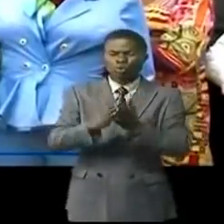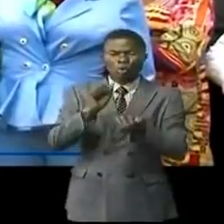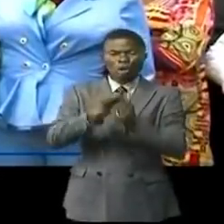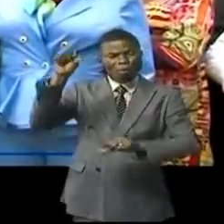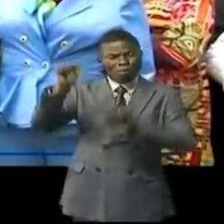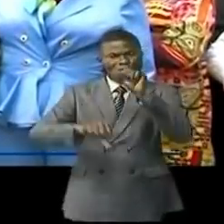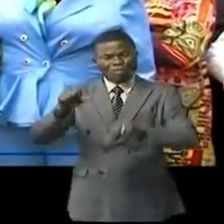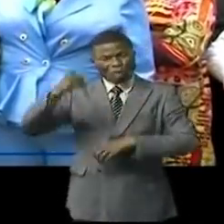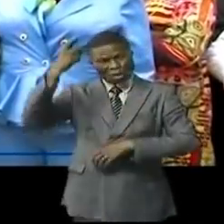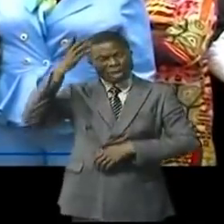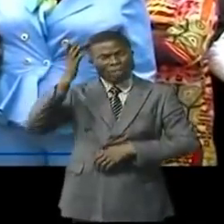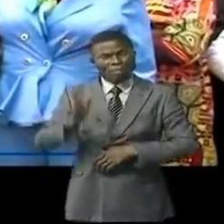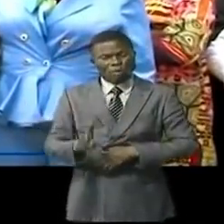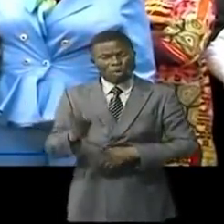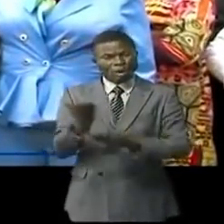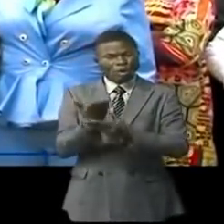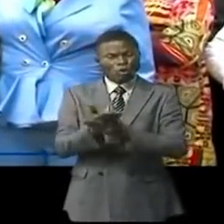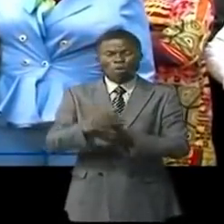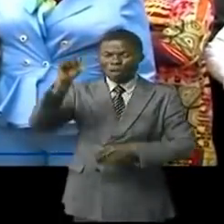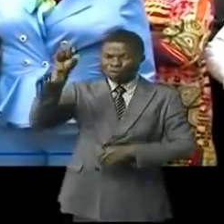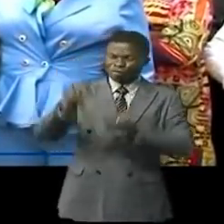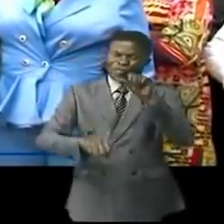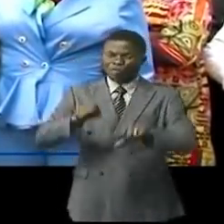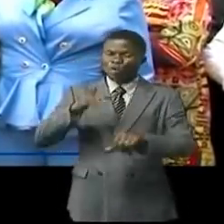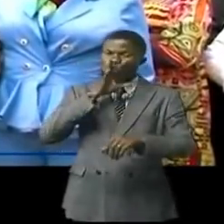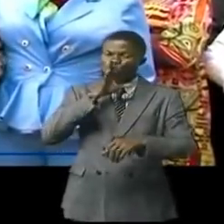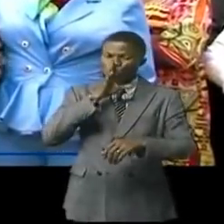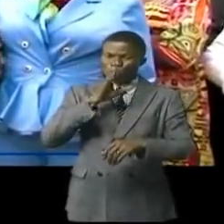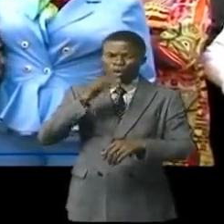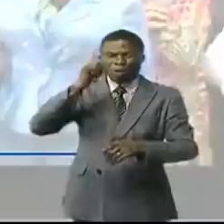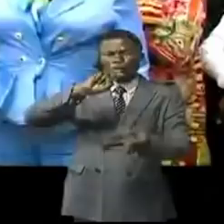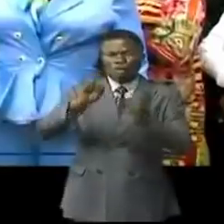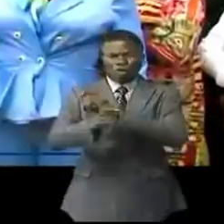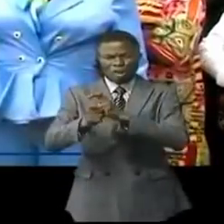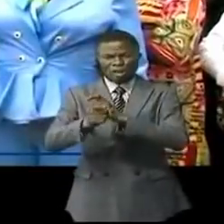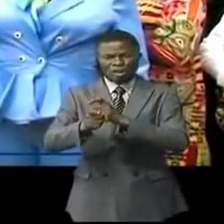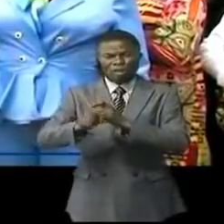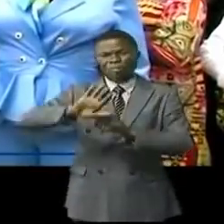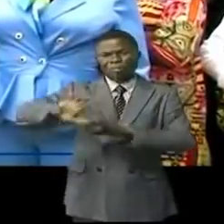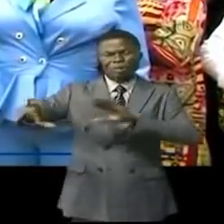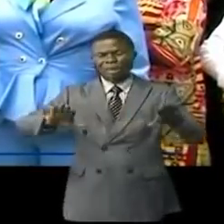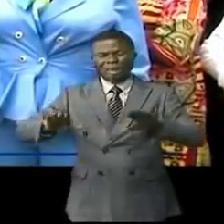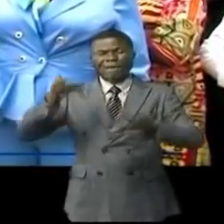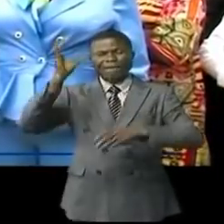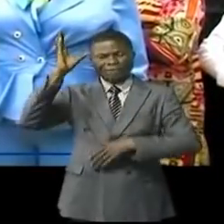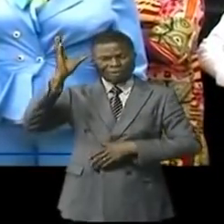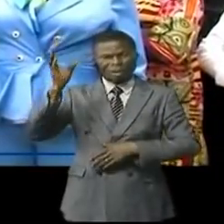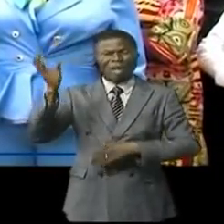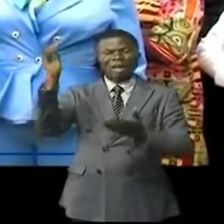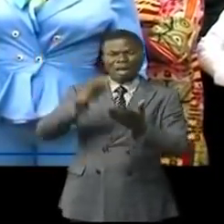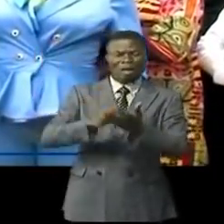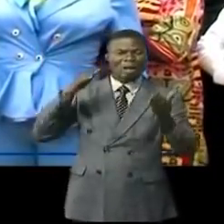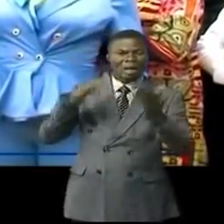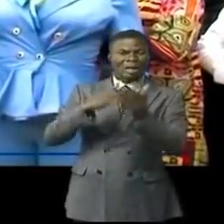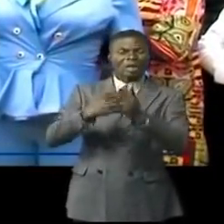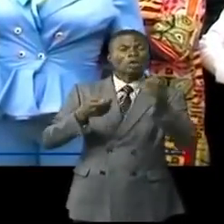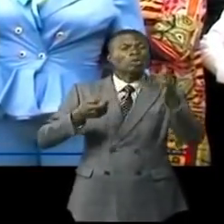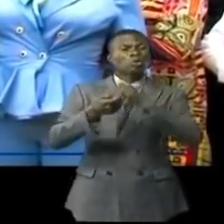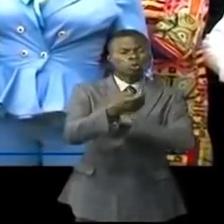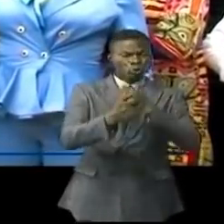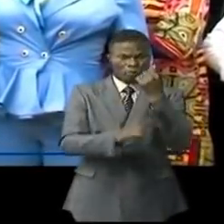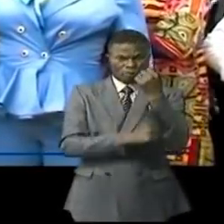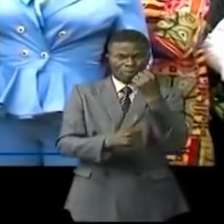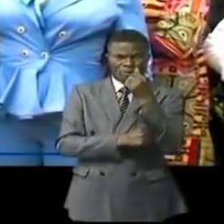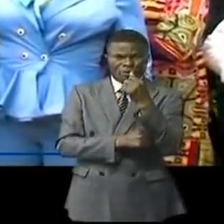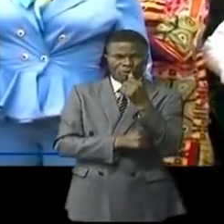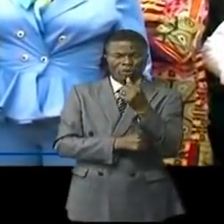pour faire signer de faux arrêtés dans le but de démembrer les groupements. À cela s'ajoutent les menaces de mort et d'entête à